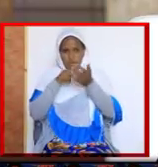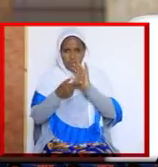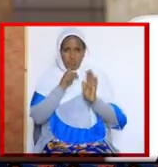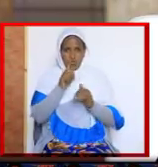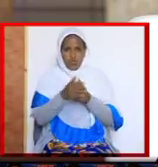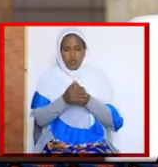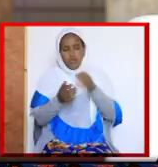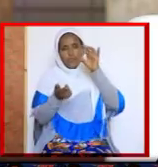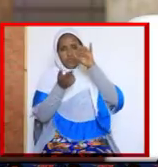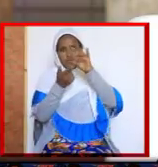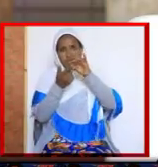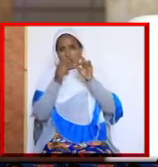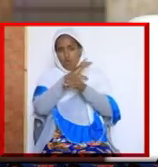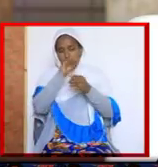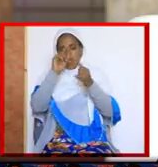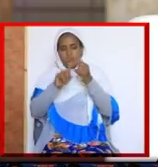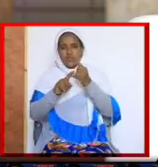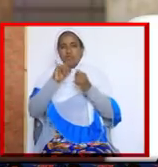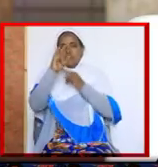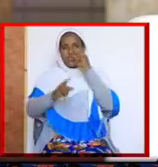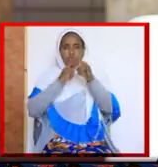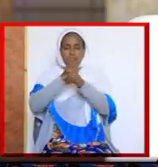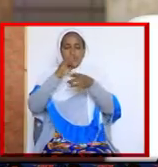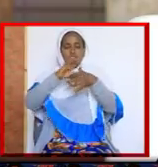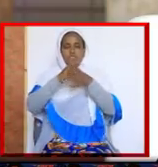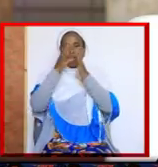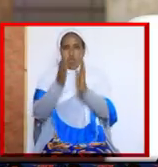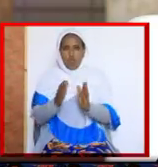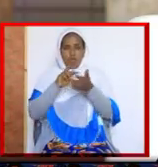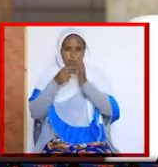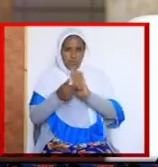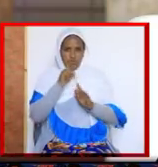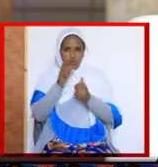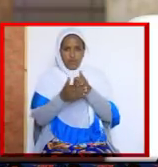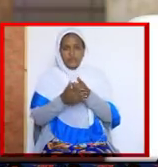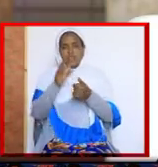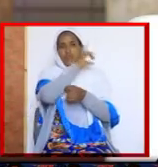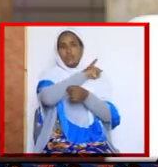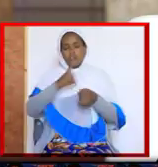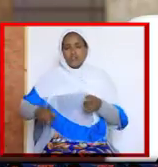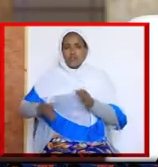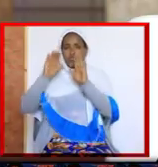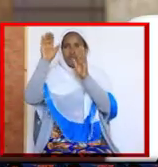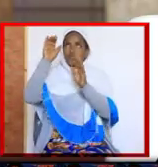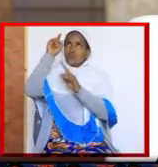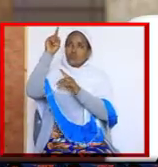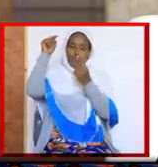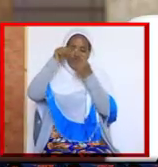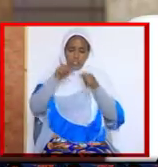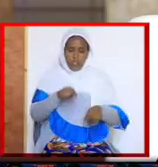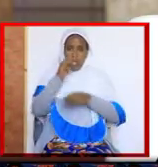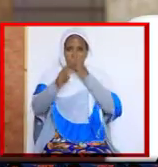ነው፣ ሆሳዕና ማለት ነው። ምርት ዕለት ይላል ክርስቶስ ወደዚህ ዓለም መጥቶ ስጋ ለብሶ